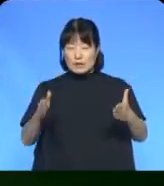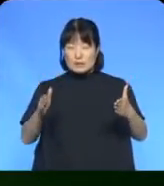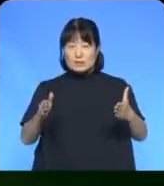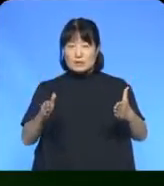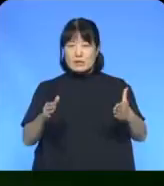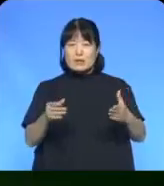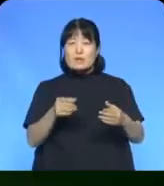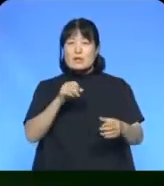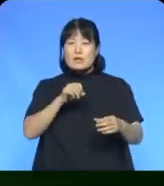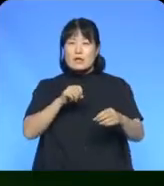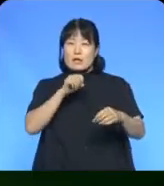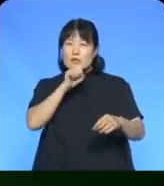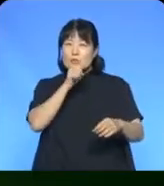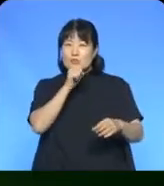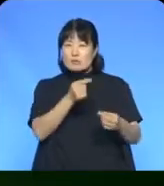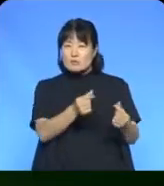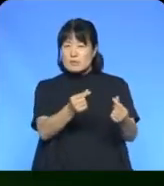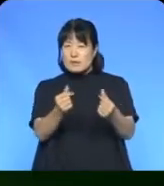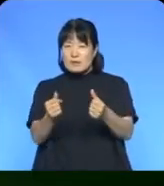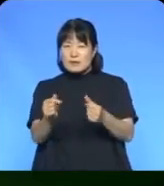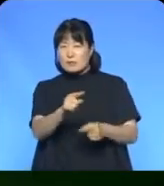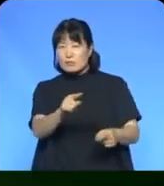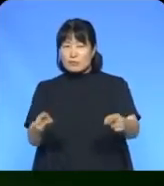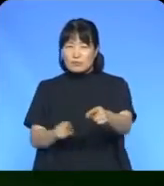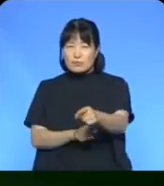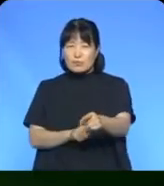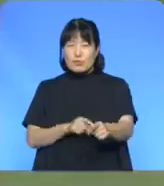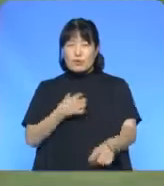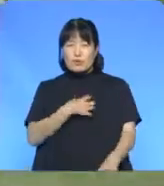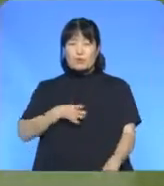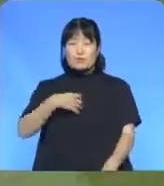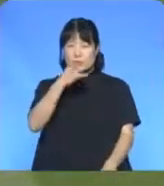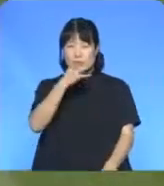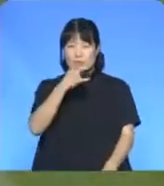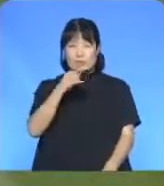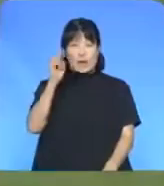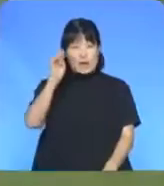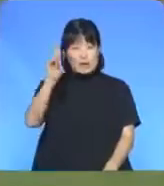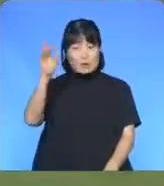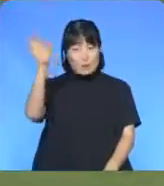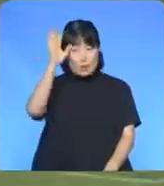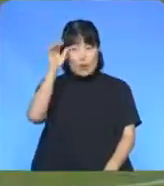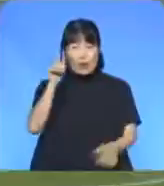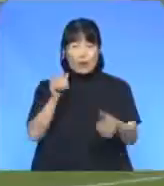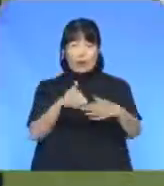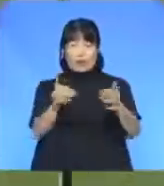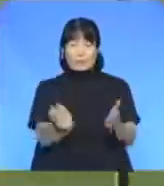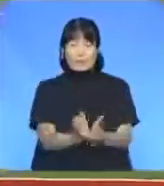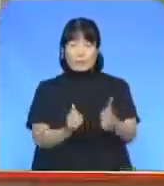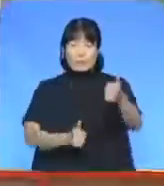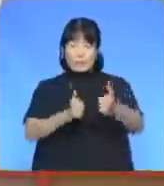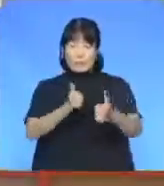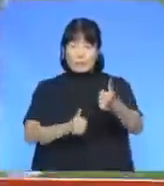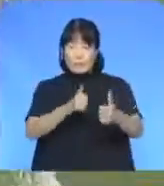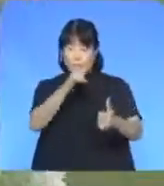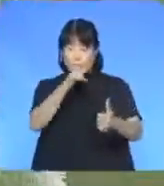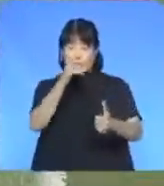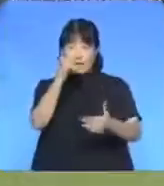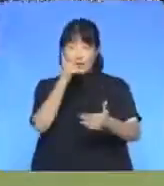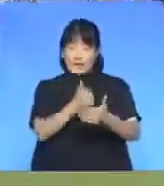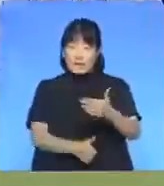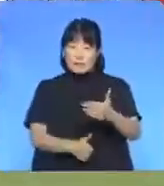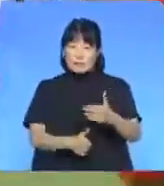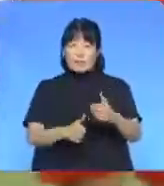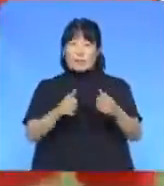동일해 순위 하락 가능성도 적지 않습니다. 이틀 뒤 포항을 상대로 열리는 강릉 홈경기 등 남은 경기